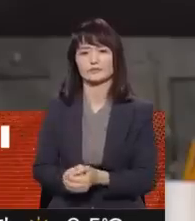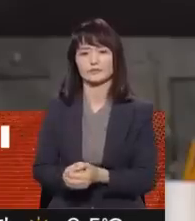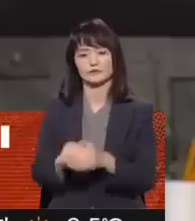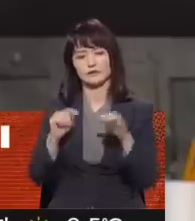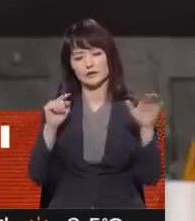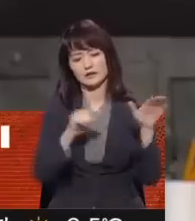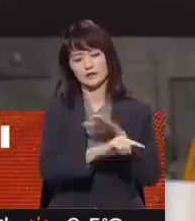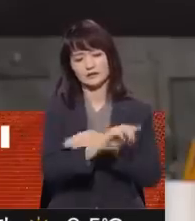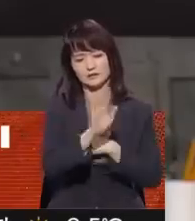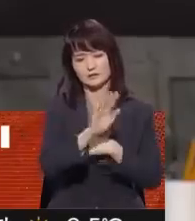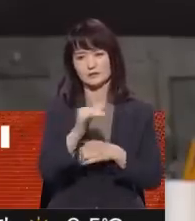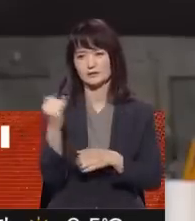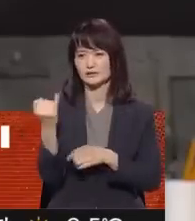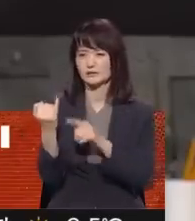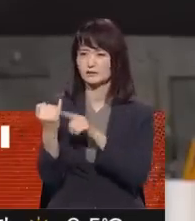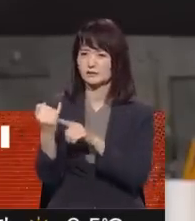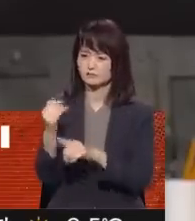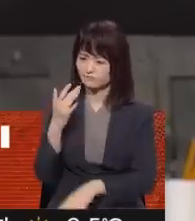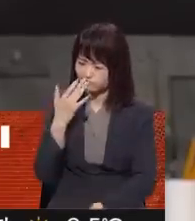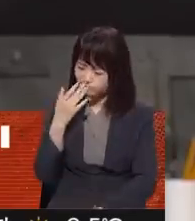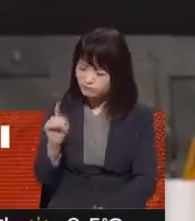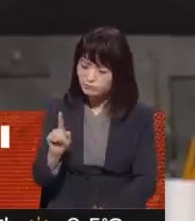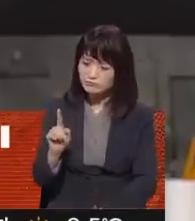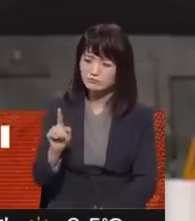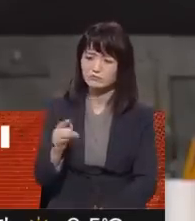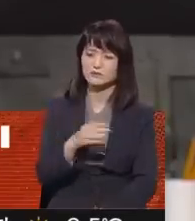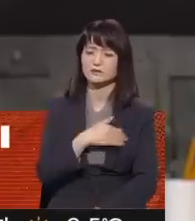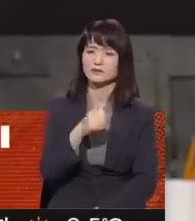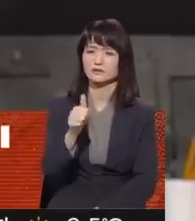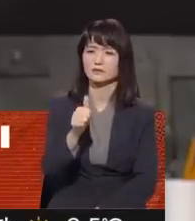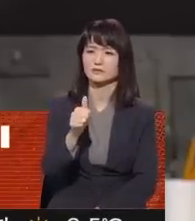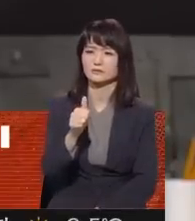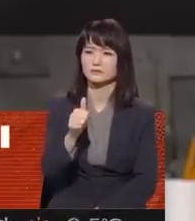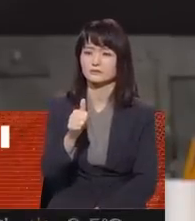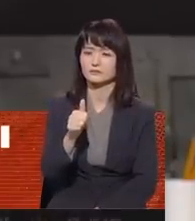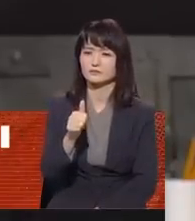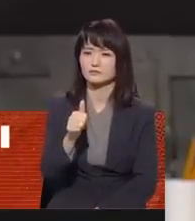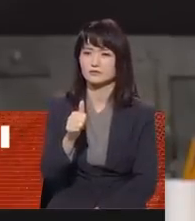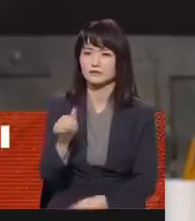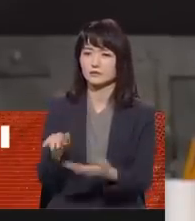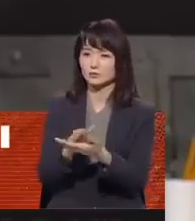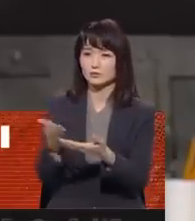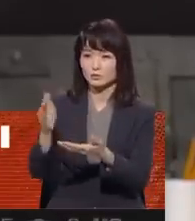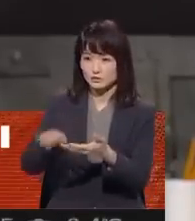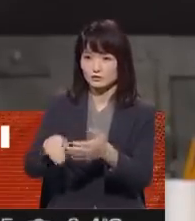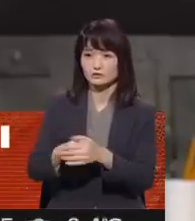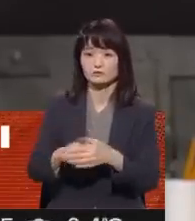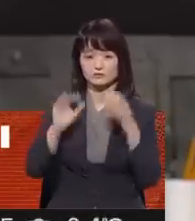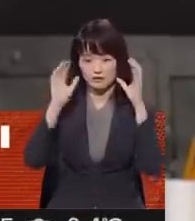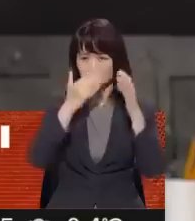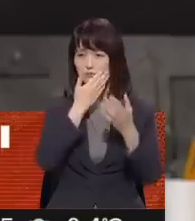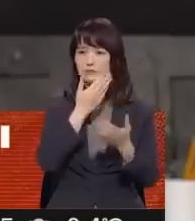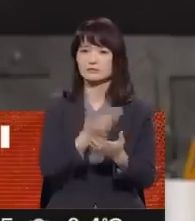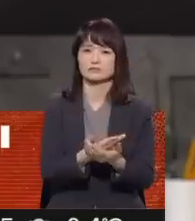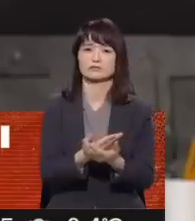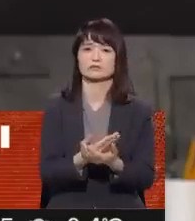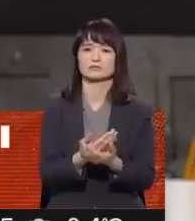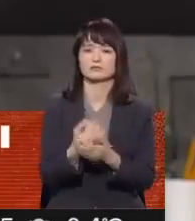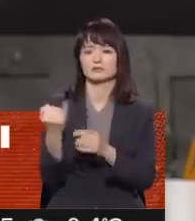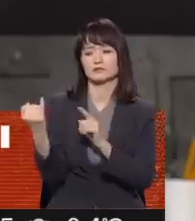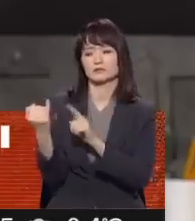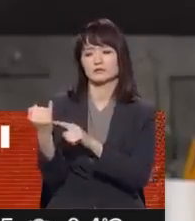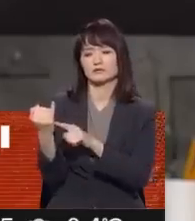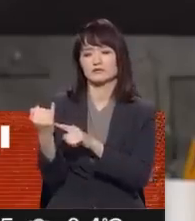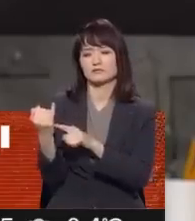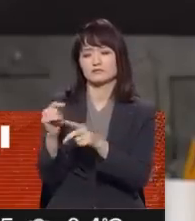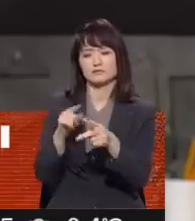가는데이 여자분이 참 이해가 안 가는 건 아무리 생각나니까 하더라도 아이가 중요한데 아까 수사님 그랬잖아요 정말 이해 안 가는 여자기 때문에